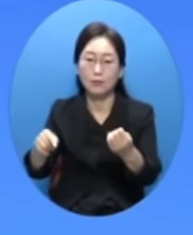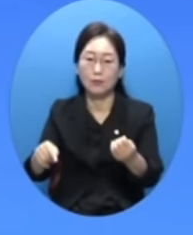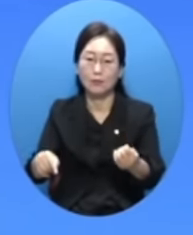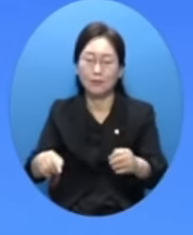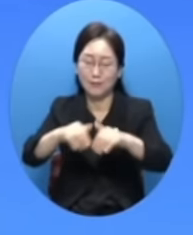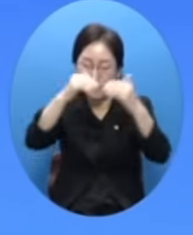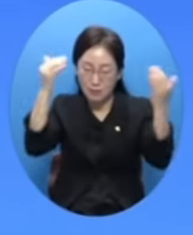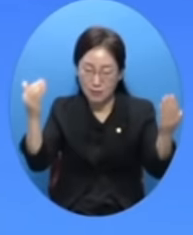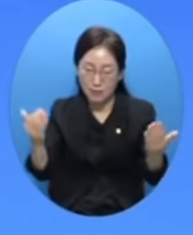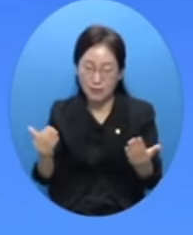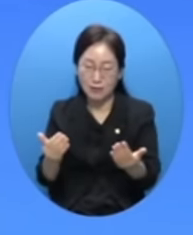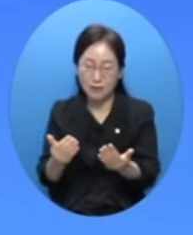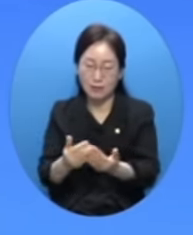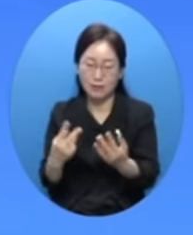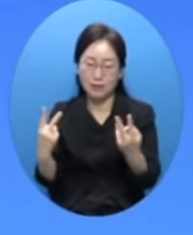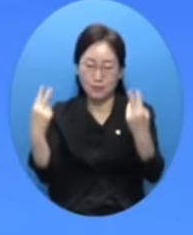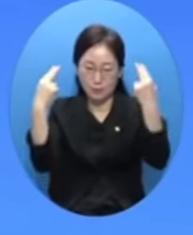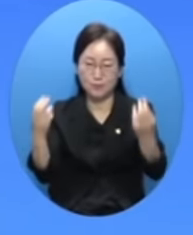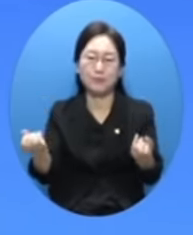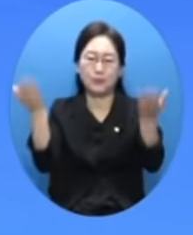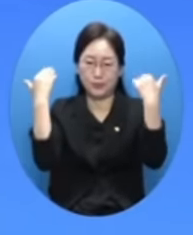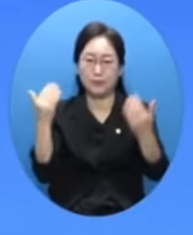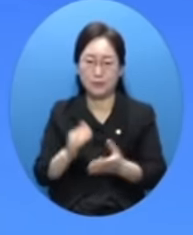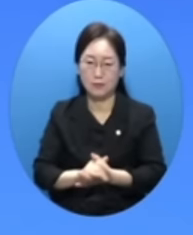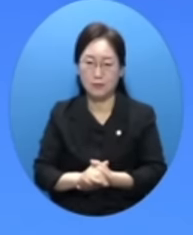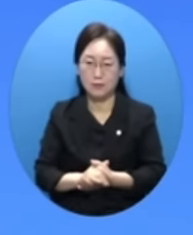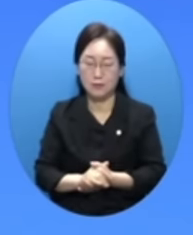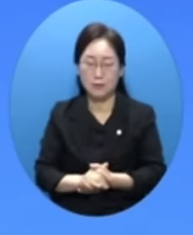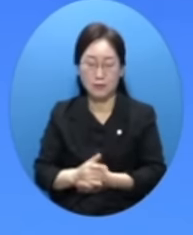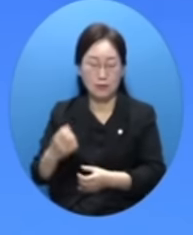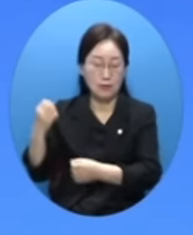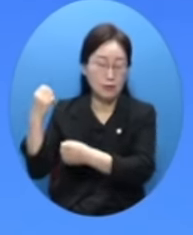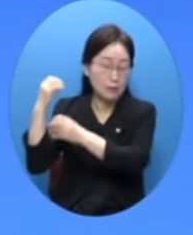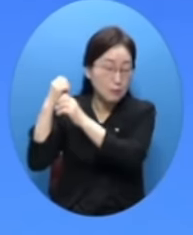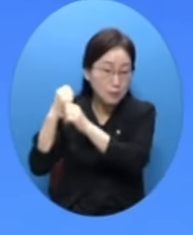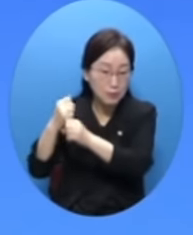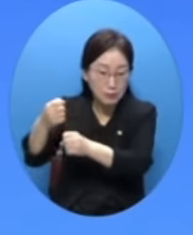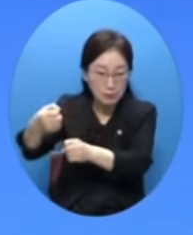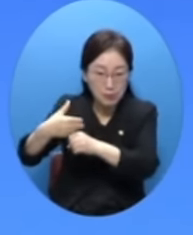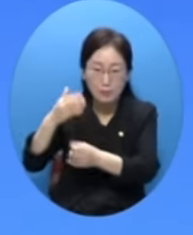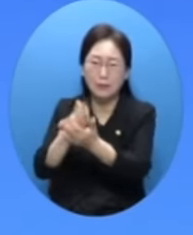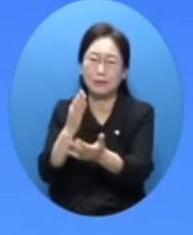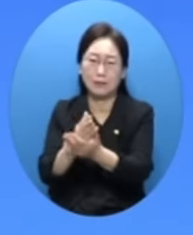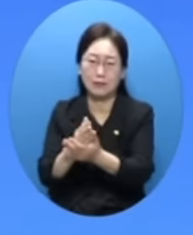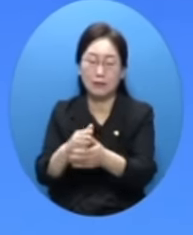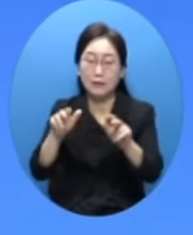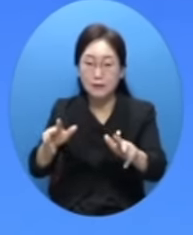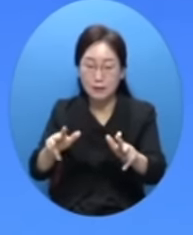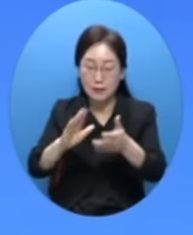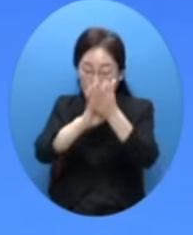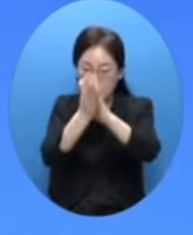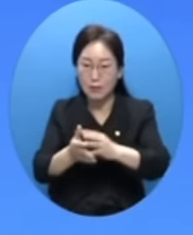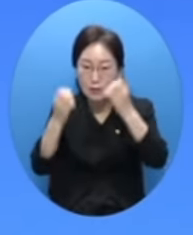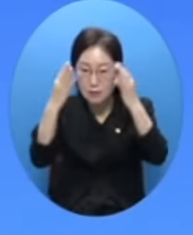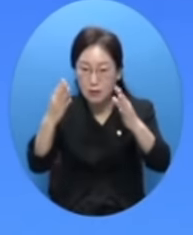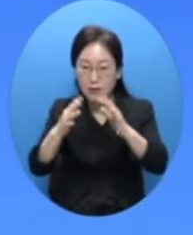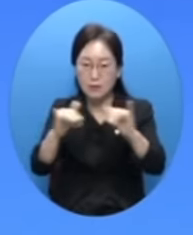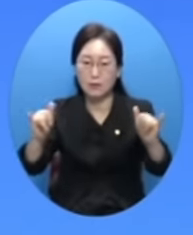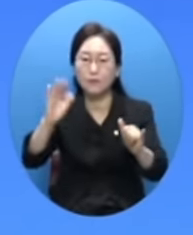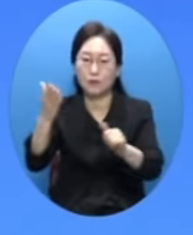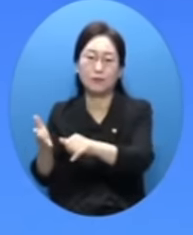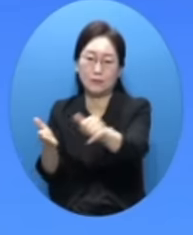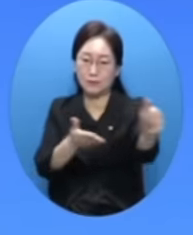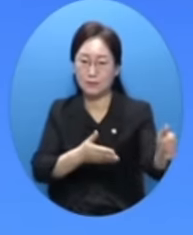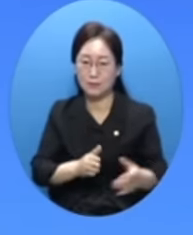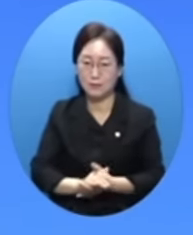다 내던져 버리고 영향받지 말고 이제는 변화된 새 사람답게 살아가는 여러분 모두가 되기를